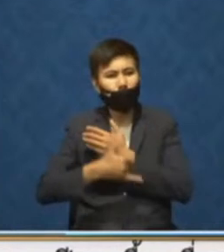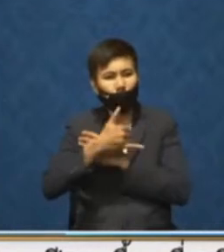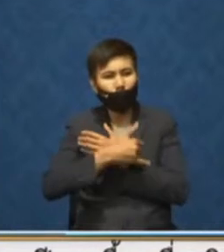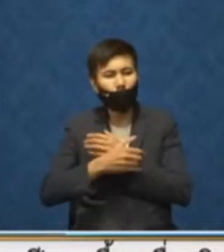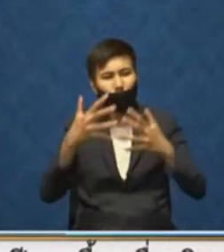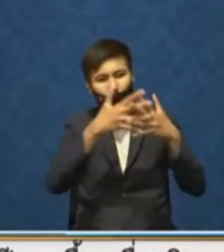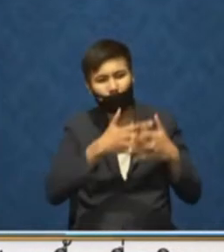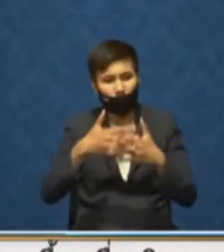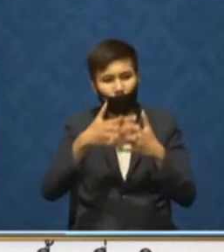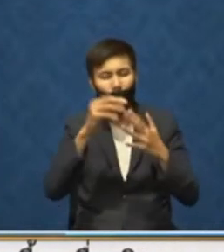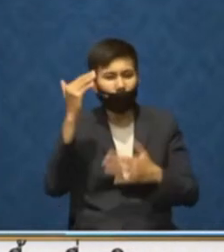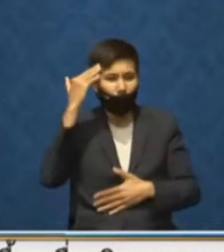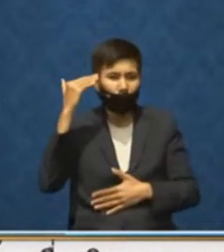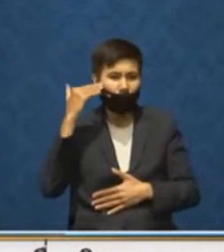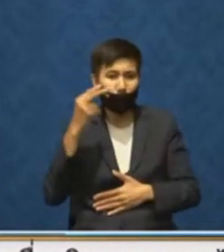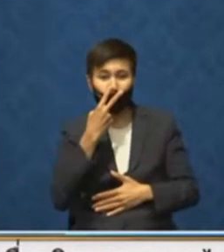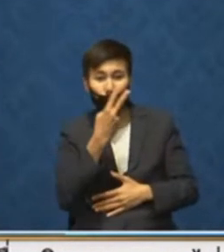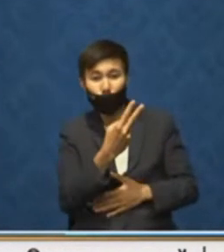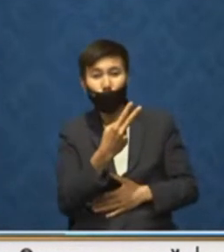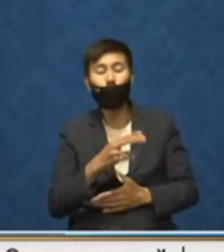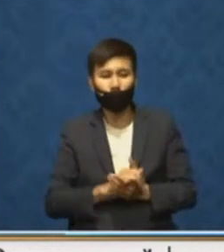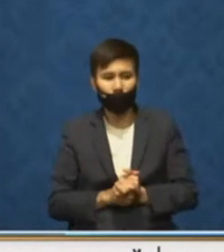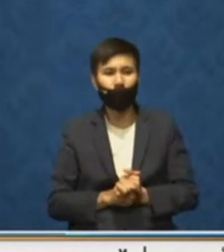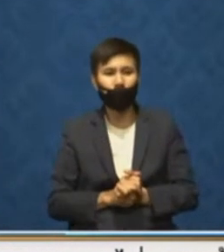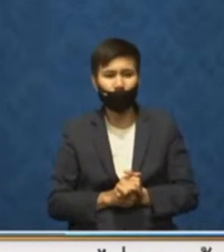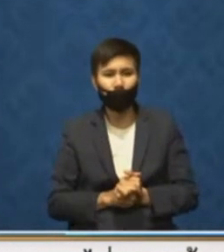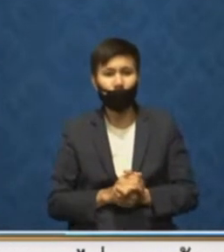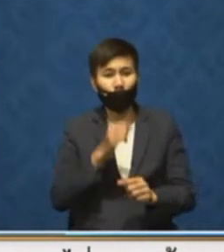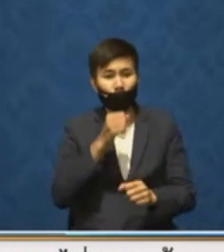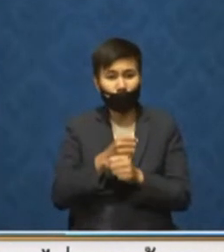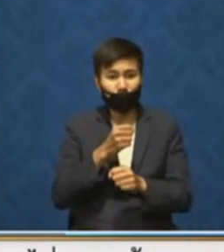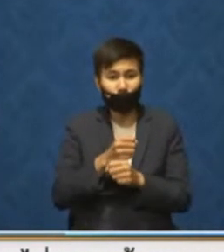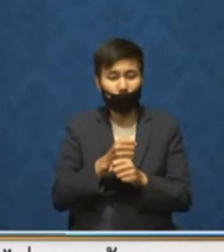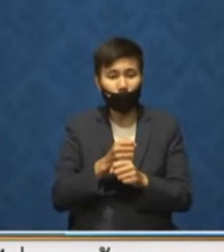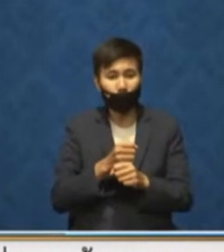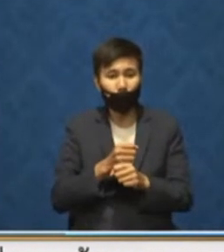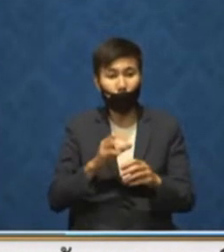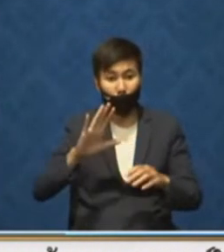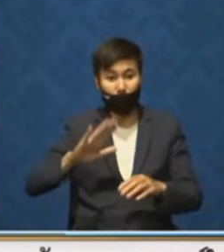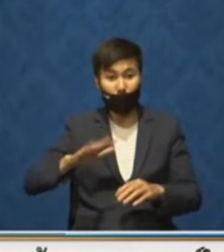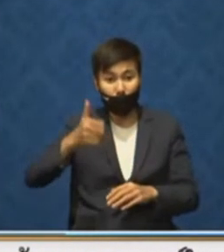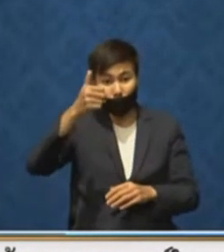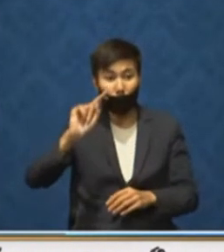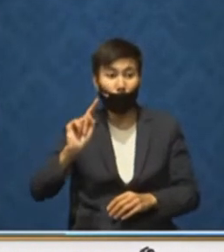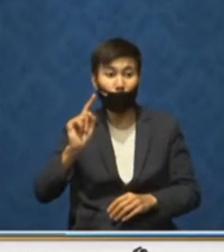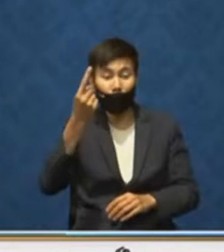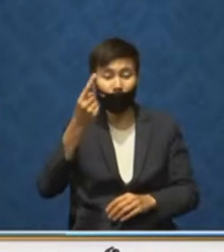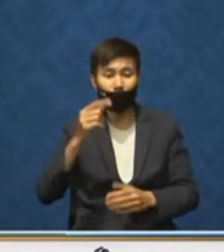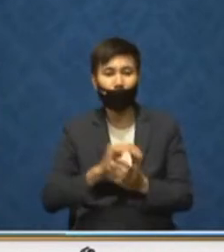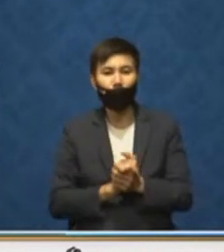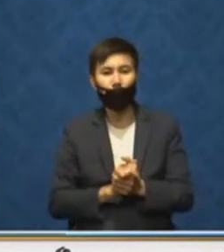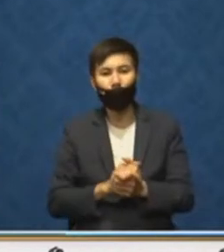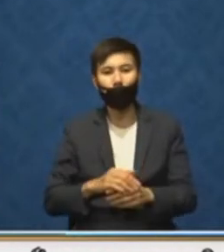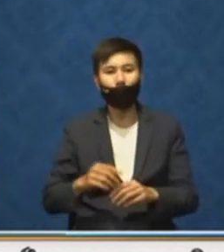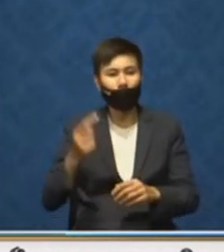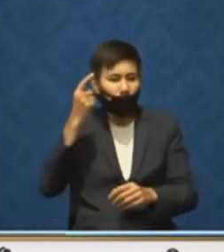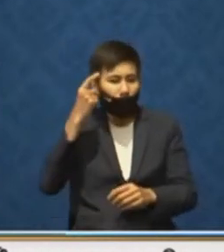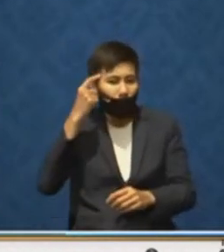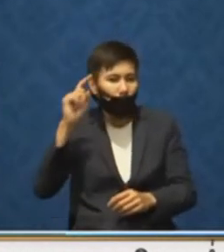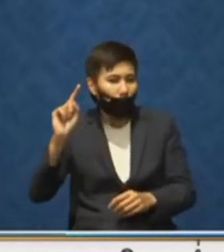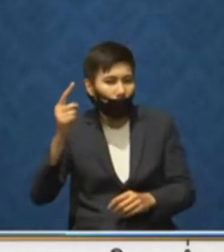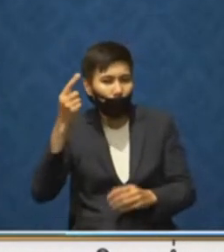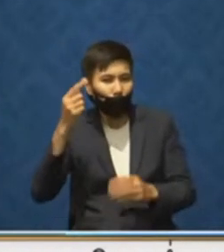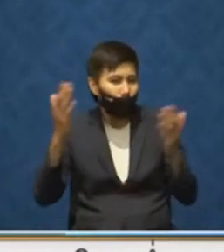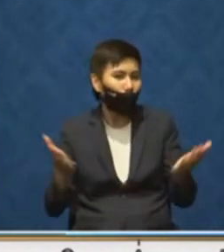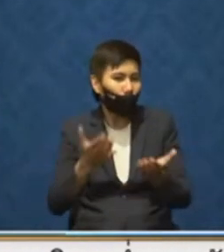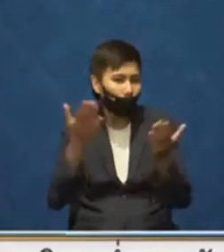อเมริกาที่เกาหลีเรื่องต่างมาก็เห็นเอ่อการทำในเรื่องนี้นะครับเป็นเมืองใหม่ชิระด้วยนวัตกรรมเรียกว่าเขตตรงธุรกรรมนวกรรม